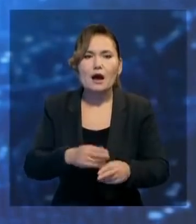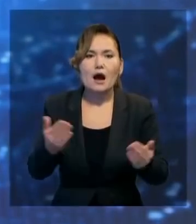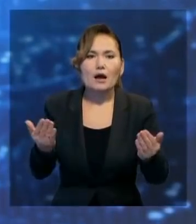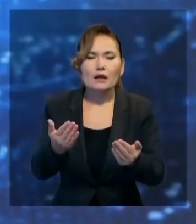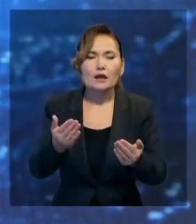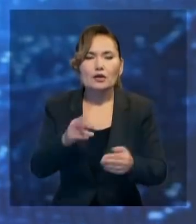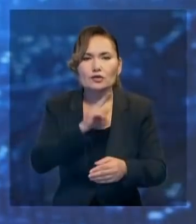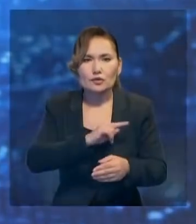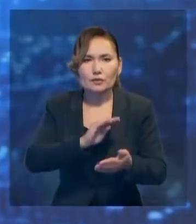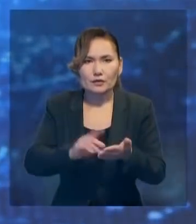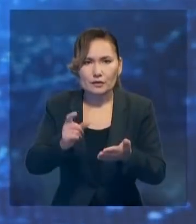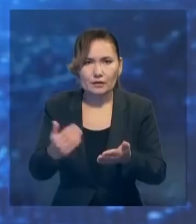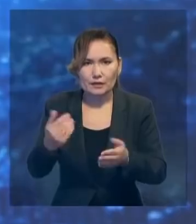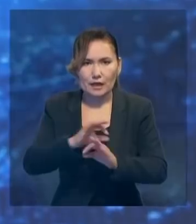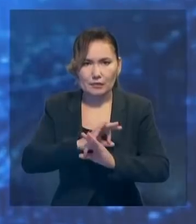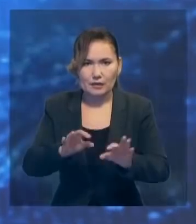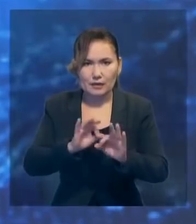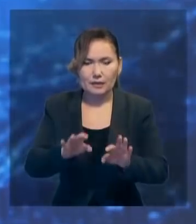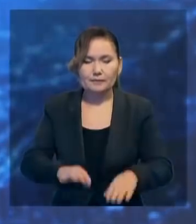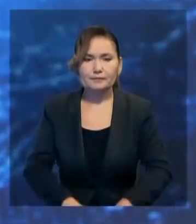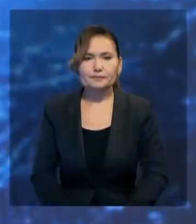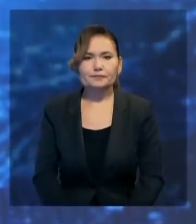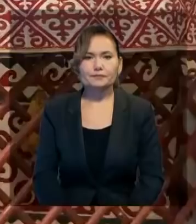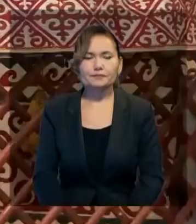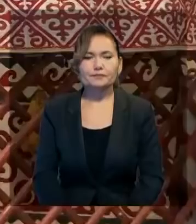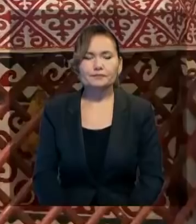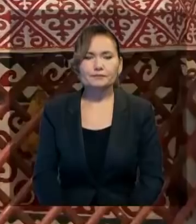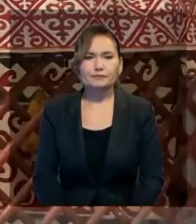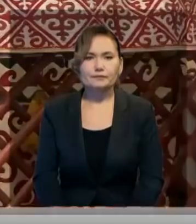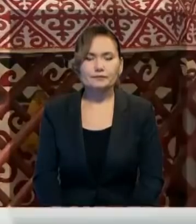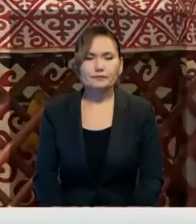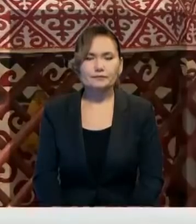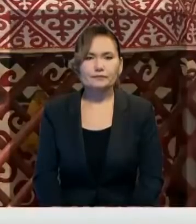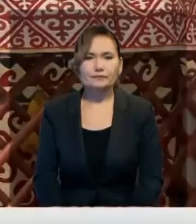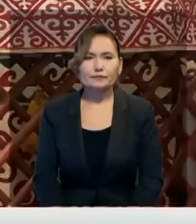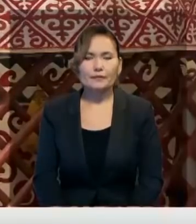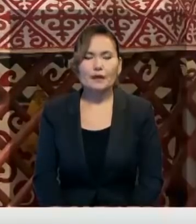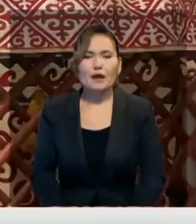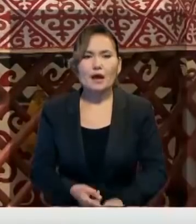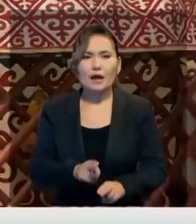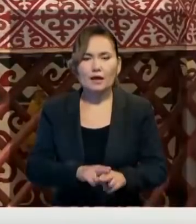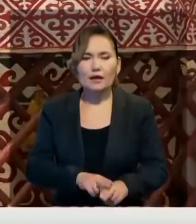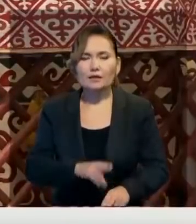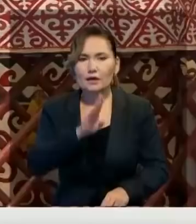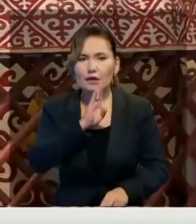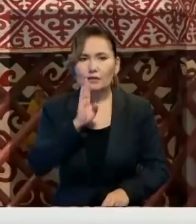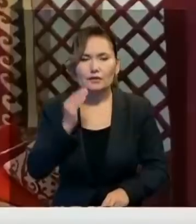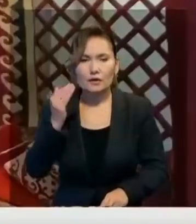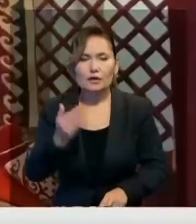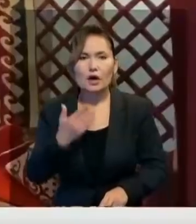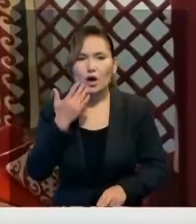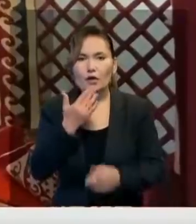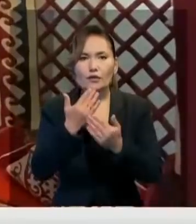өрбиді, Аида Қыдырбай айтып берсін. Ирина Галина Паламарчук Тарас Шевченко атындағы ұлттық